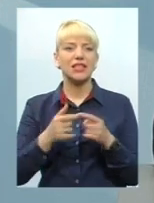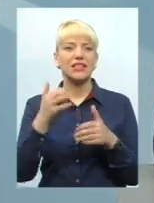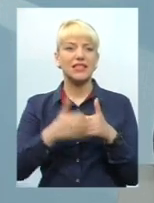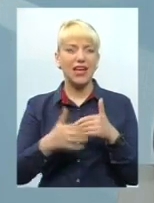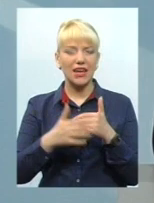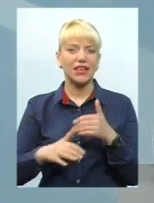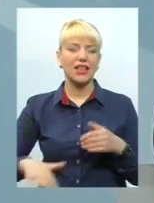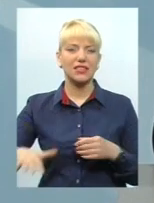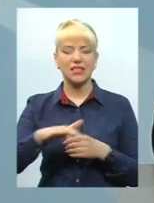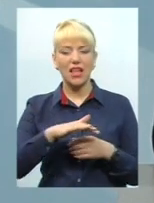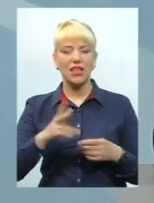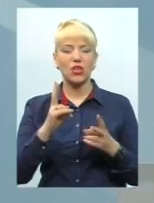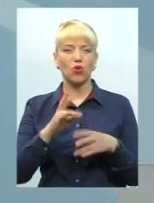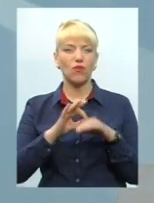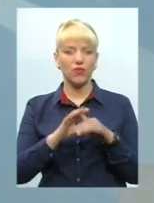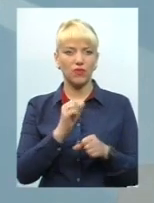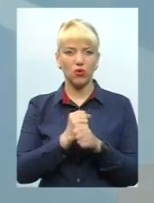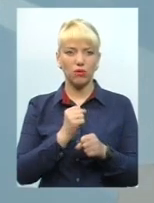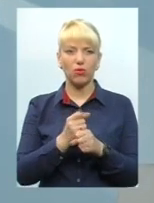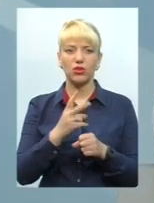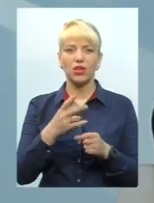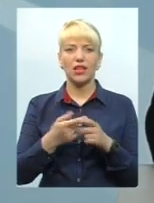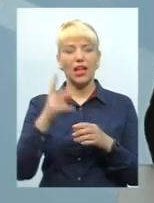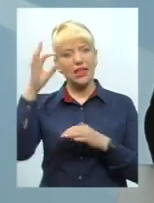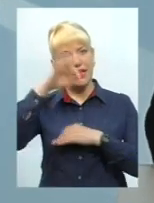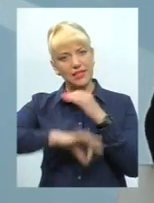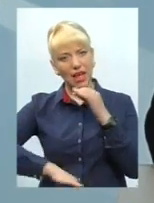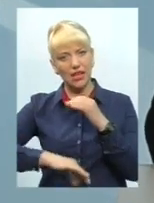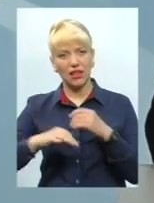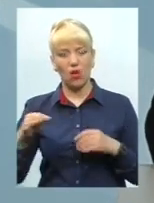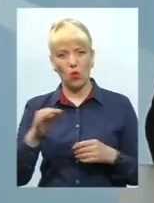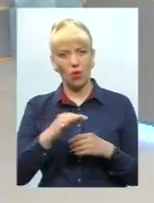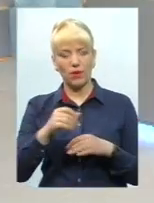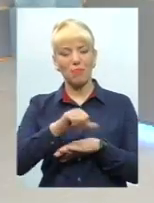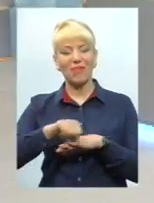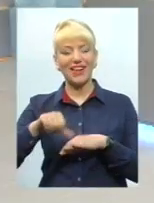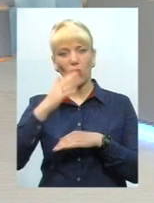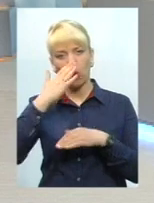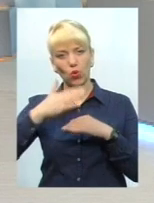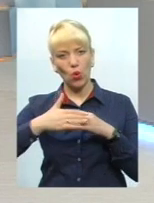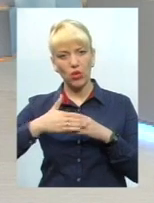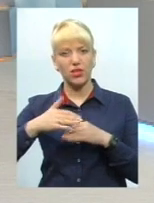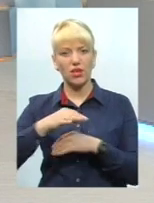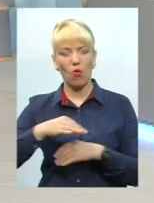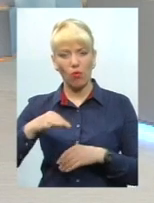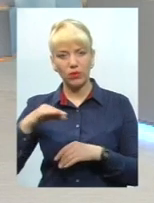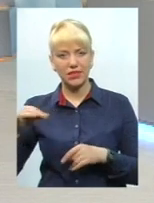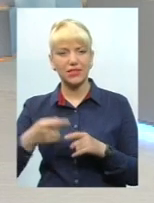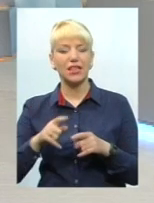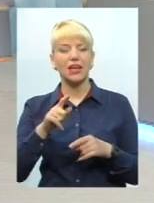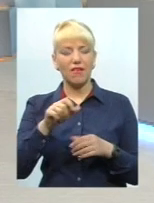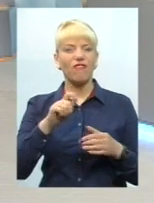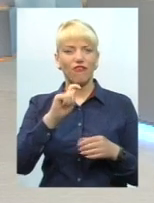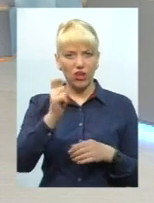бачимо, ну, скажімо, надзвичайно активних, більше туди, на Західній області, в прикордонні саме військові дії. От, але